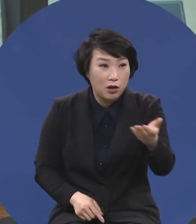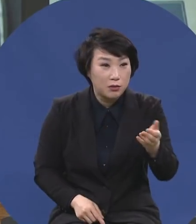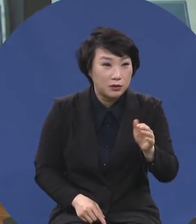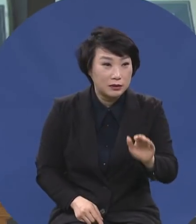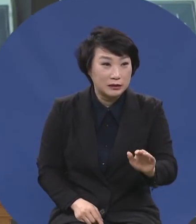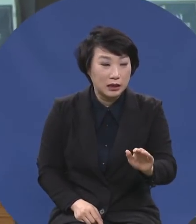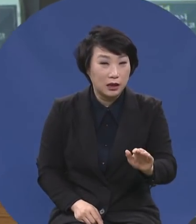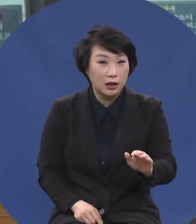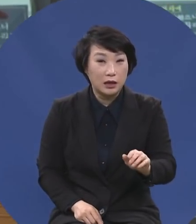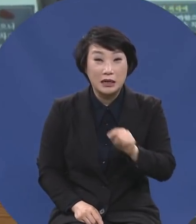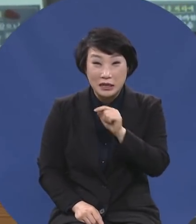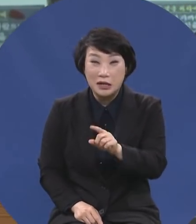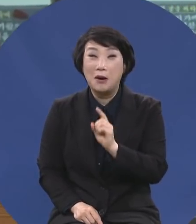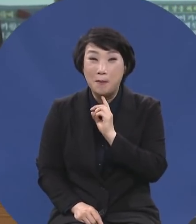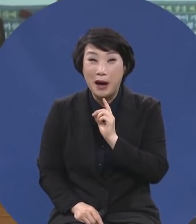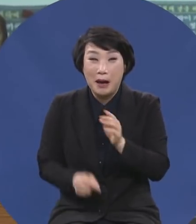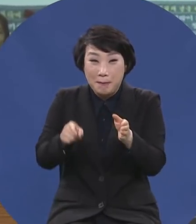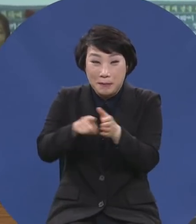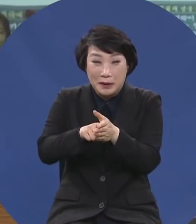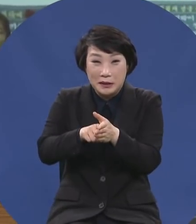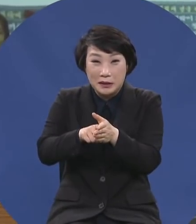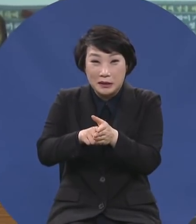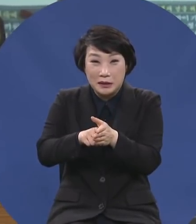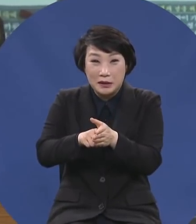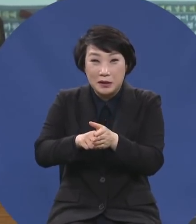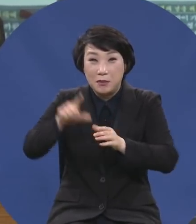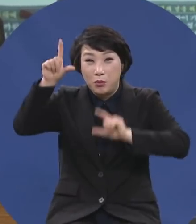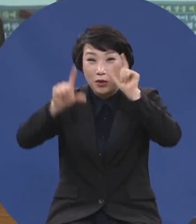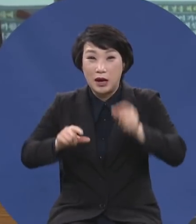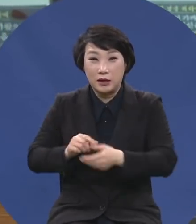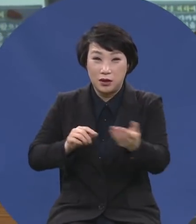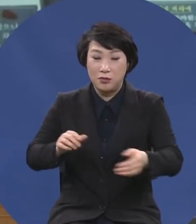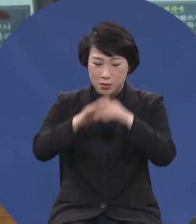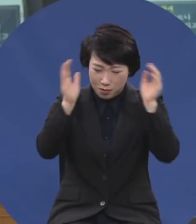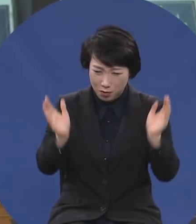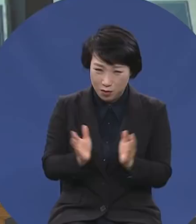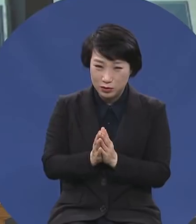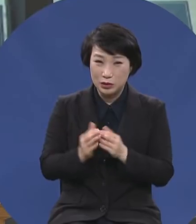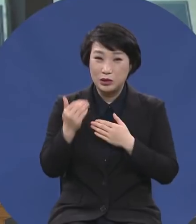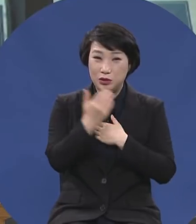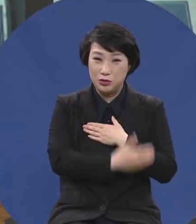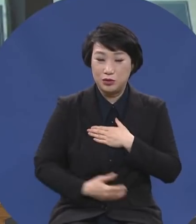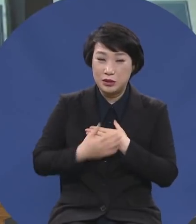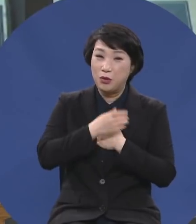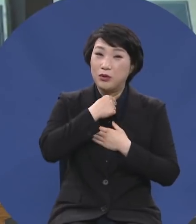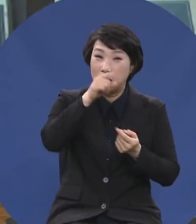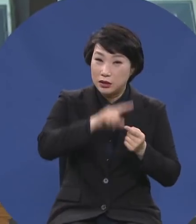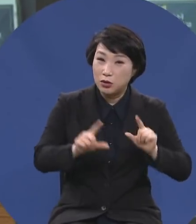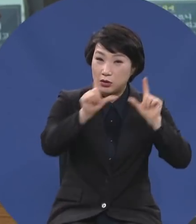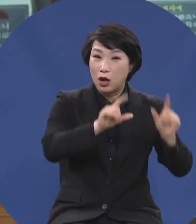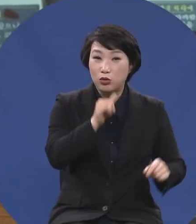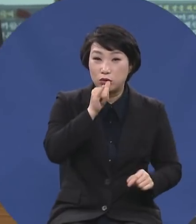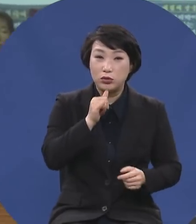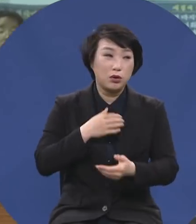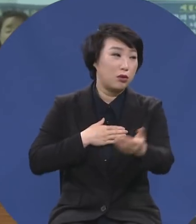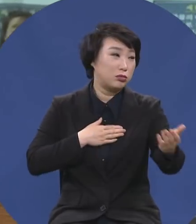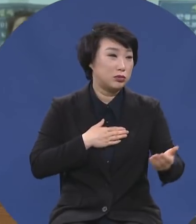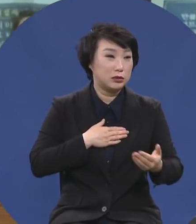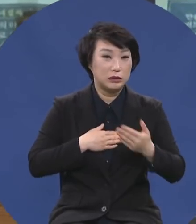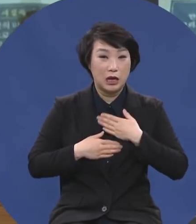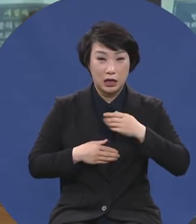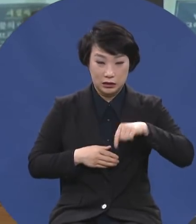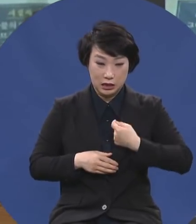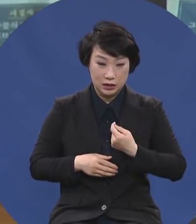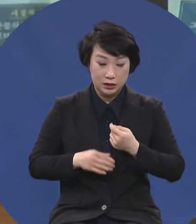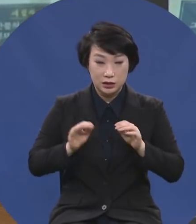그러면서 그것만 믿는 신용하고 전체를 육신의 요구대로 살면서 자기